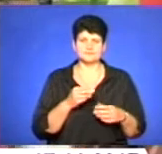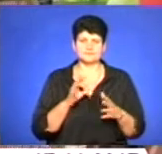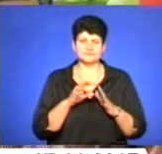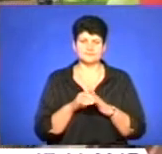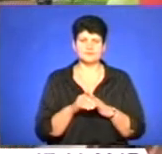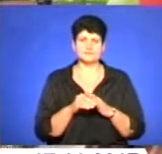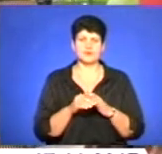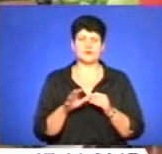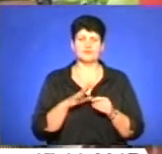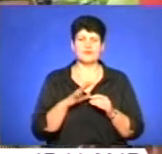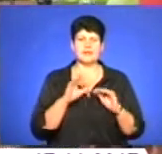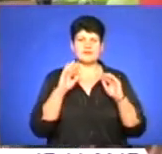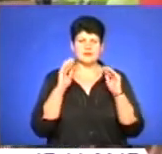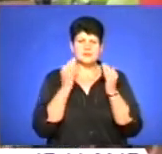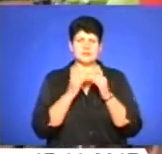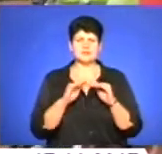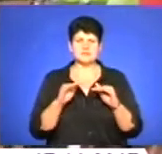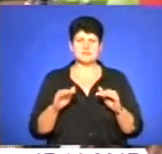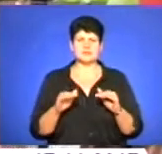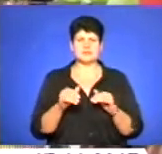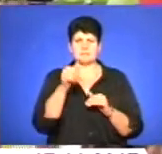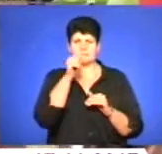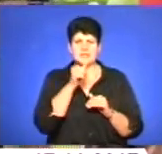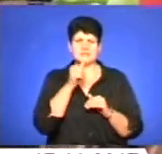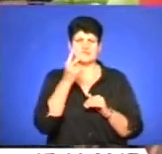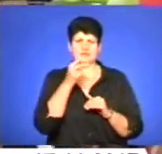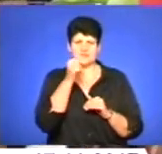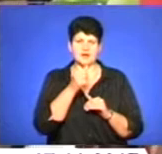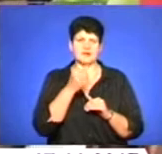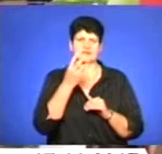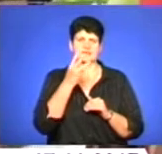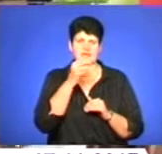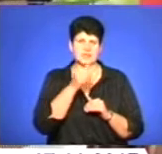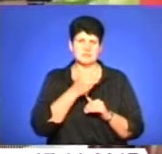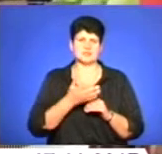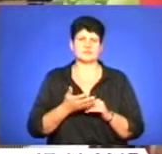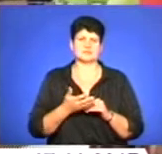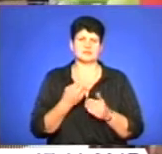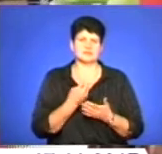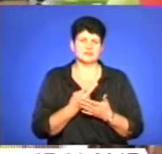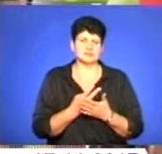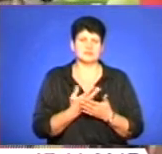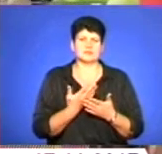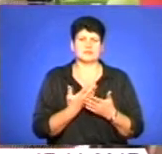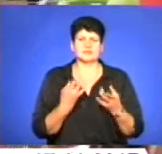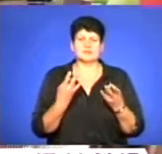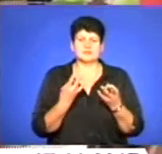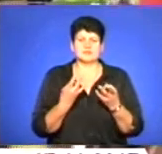Іноді діти знаходяться в реанімації місяць, і два, і три. І діти